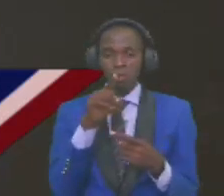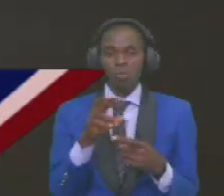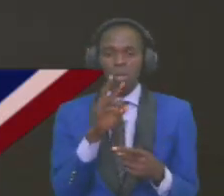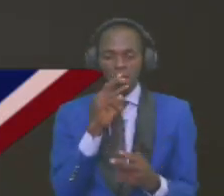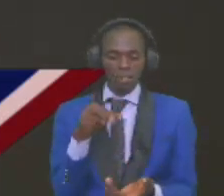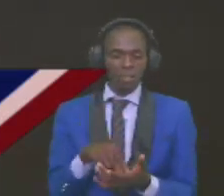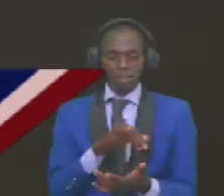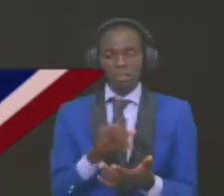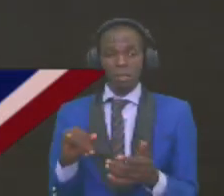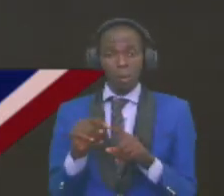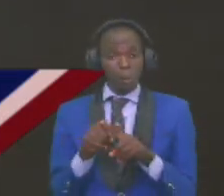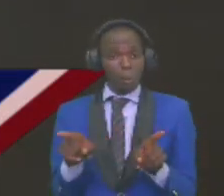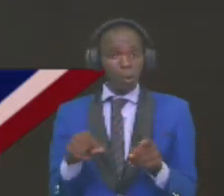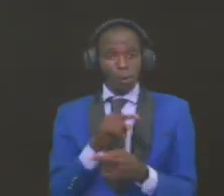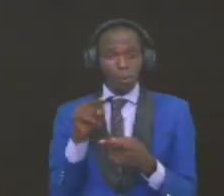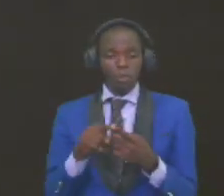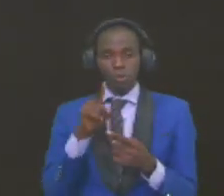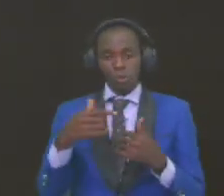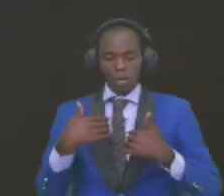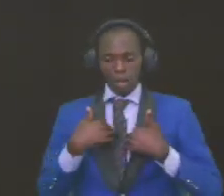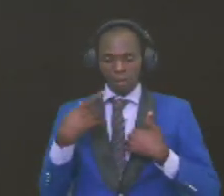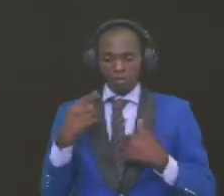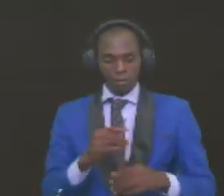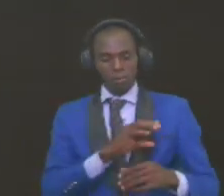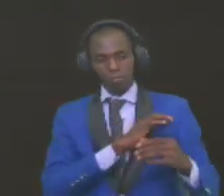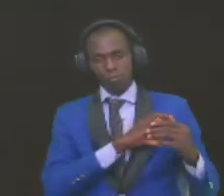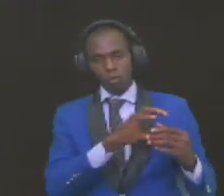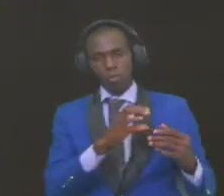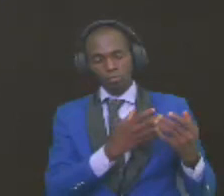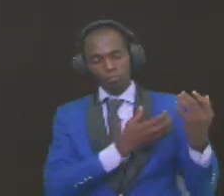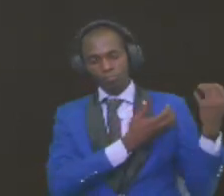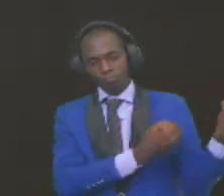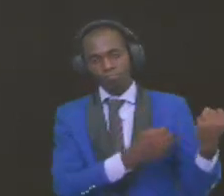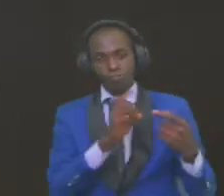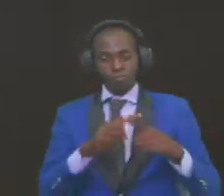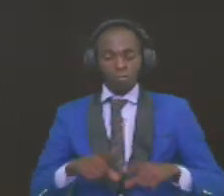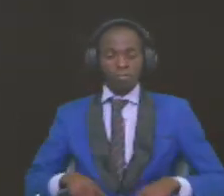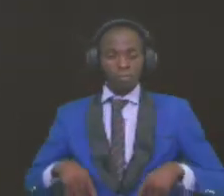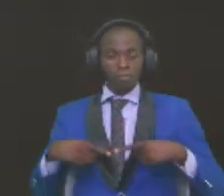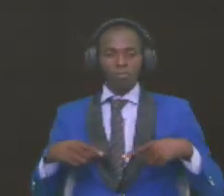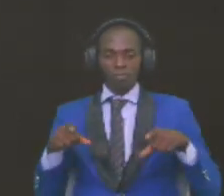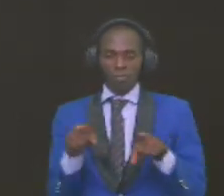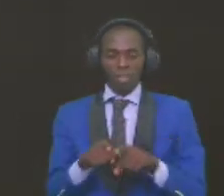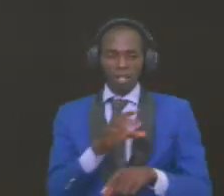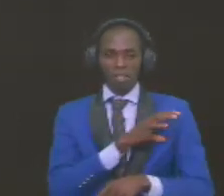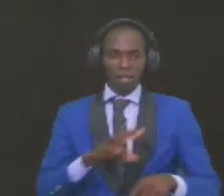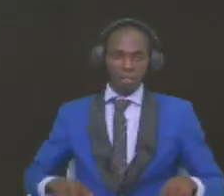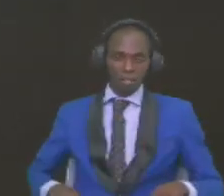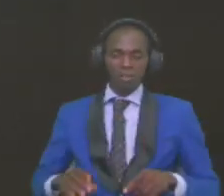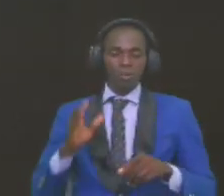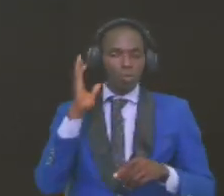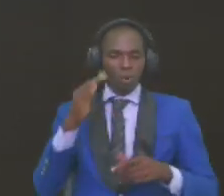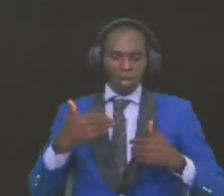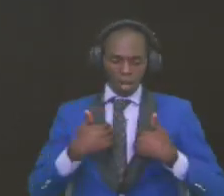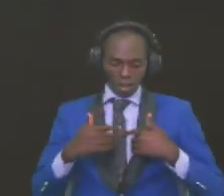brasles il n'aura pas le courage cette personne veut faire parler de vous mais lorsque vous avez le courage vous parlez leur courage pour